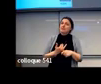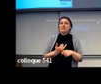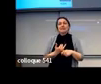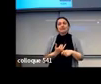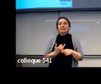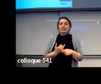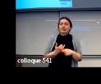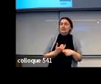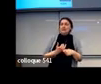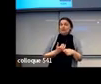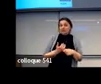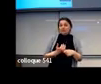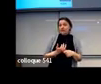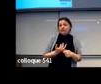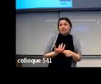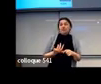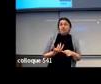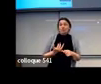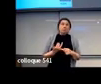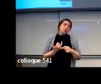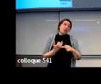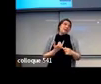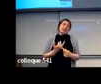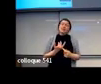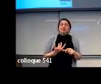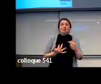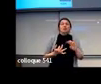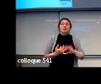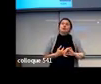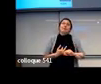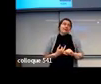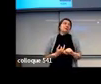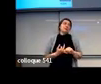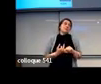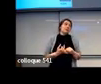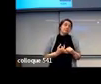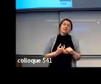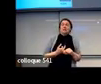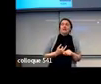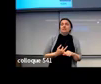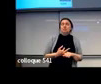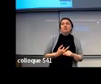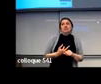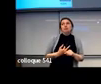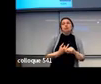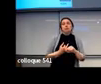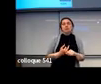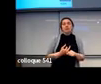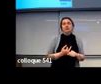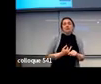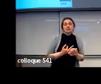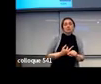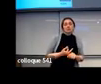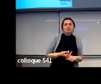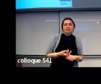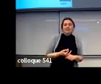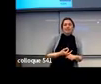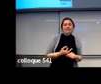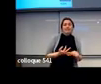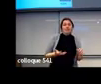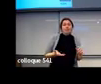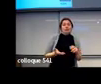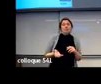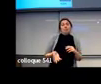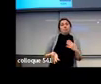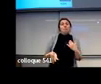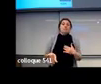n'est pas nécessairement évident. Moi, j'ai embarqué en sachant très bien que je vais le faire sur mes heures personnelles. Donc, ça a été du temps, des heures